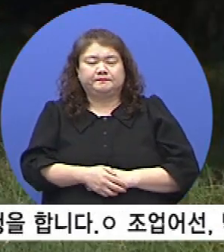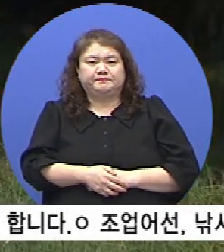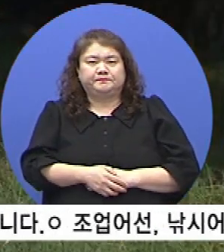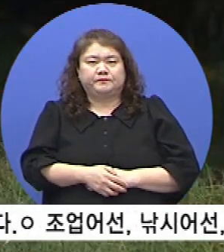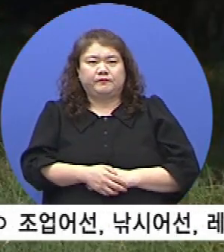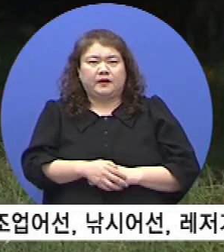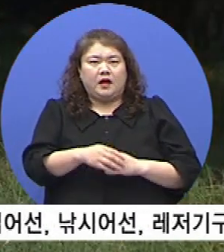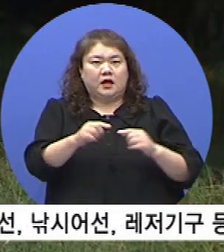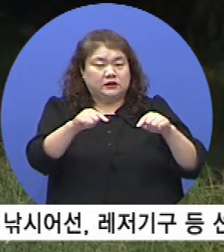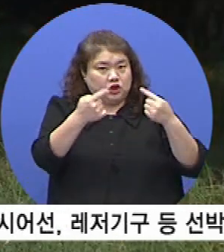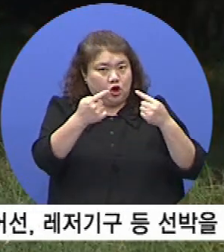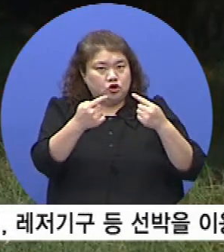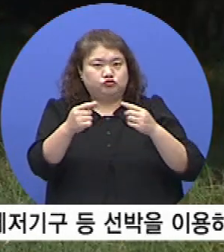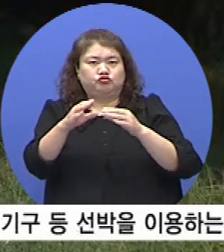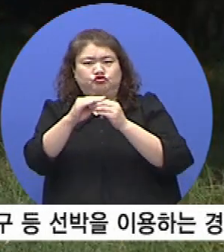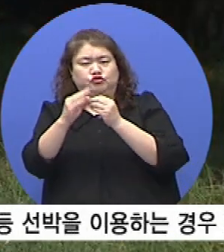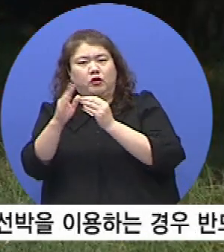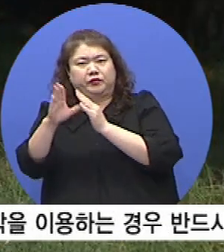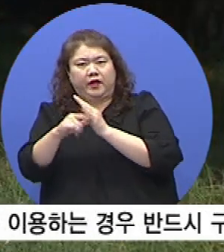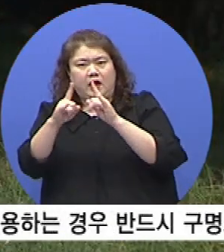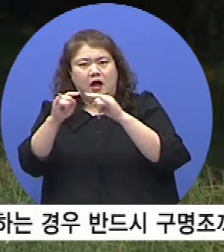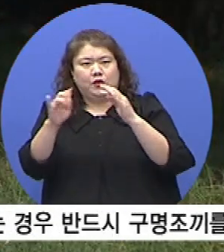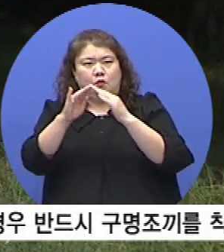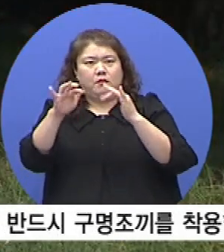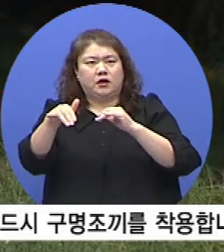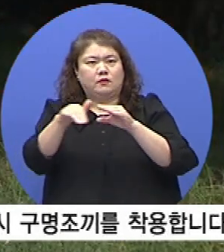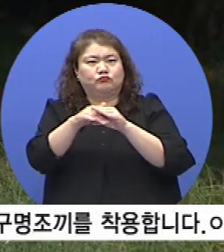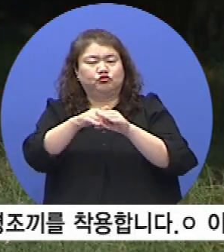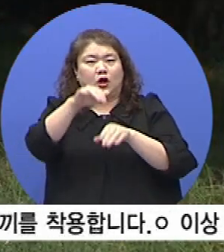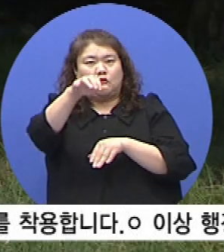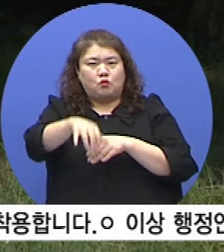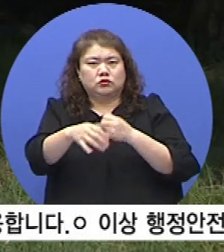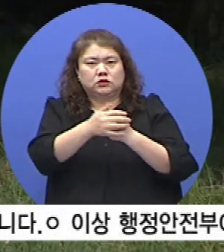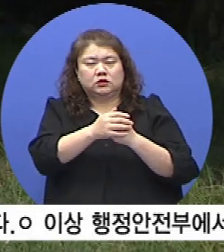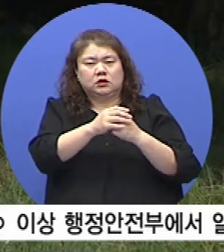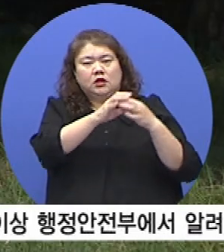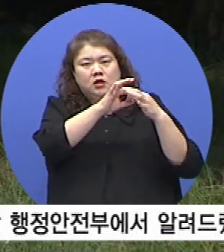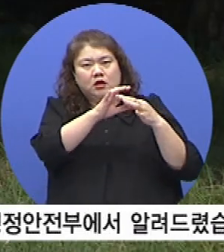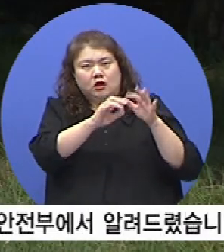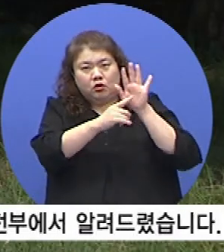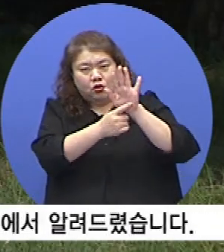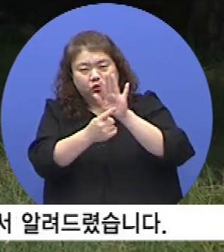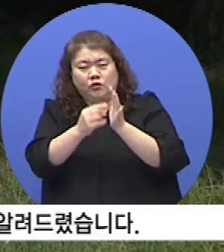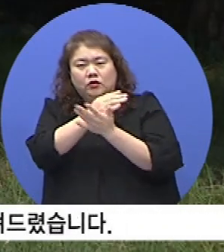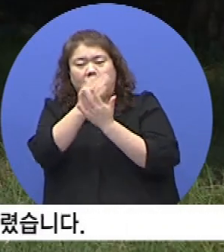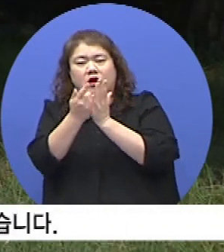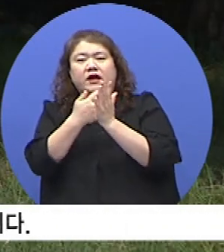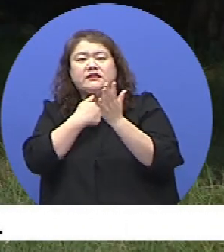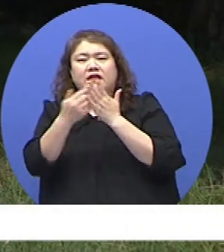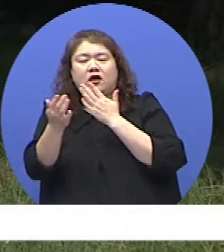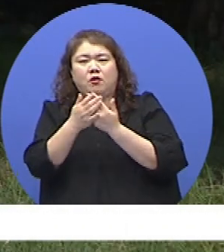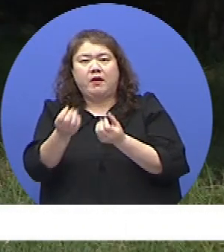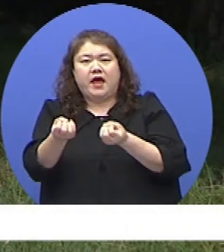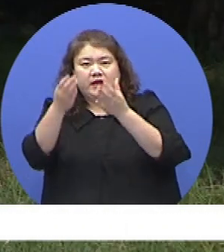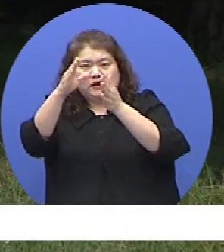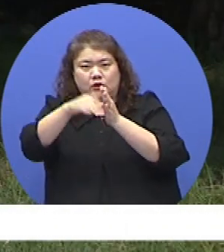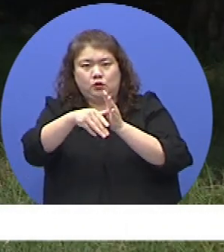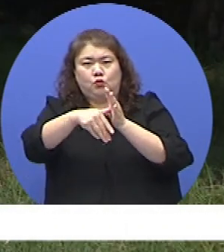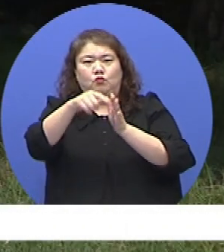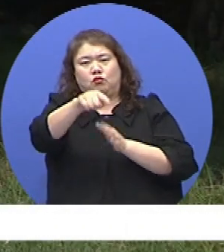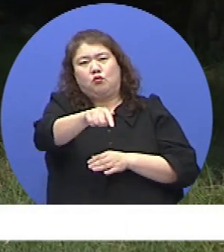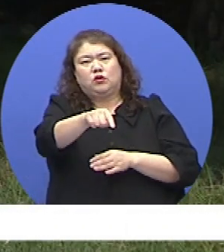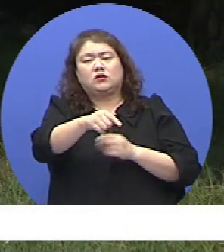설이나 추석 명절 기간에 한옥마을의 문화시설들이 연례적으로 진행했던 다양한 체험행사도 올해 최명이